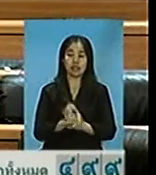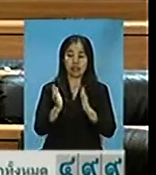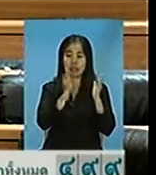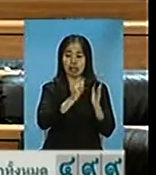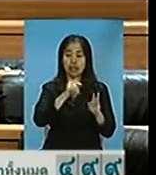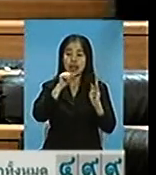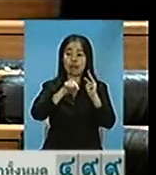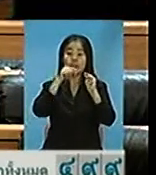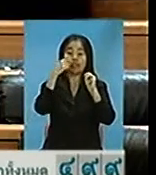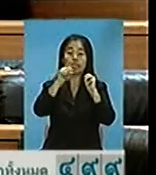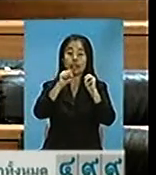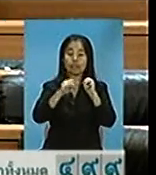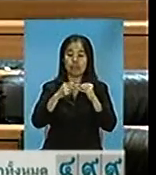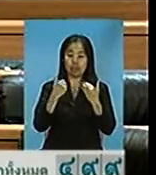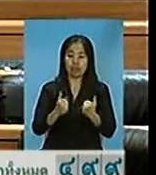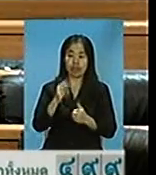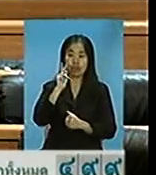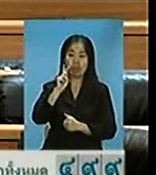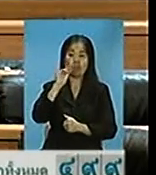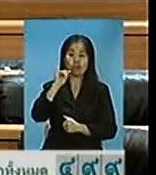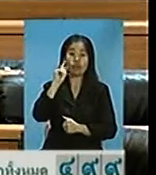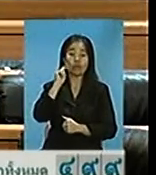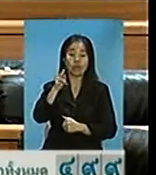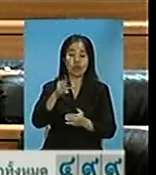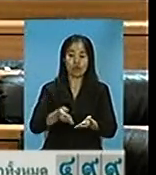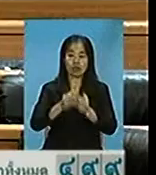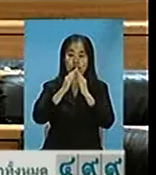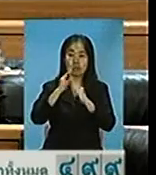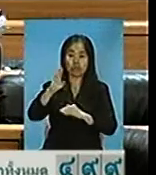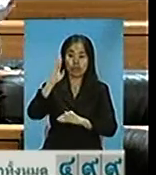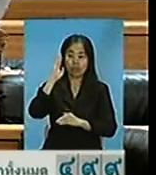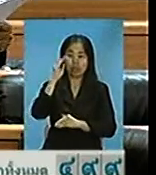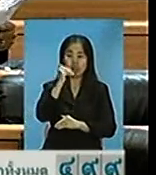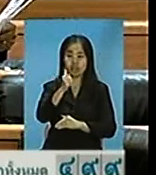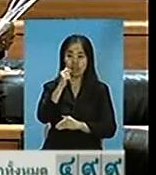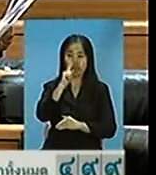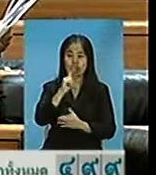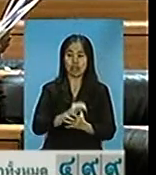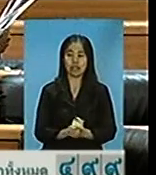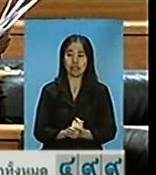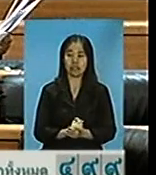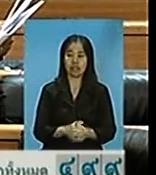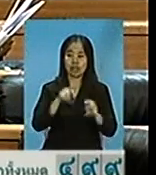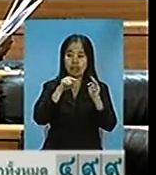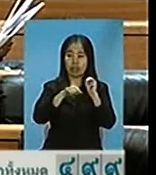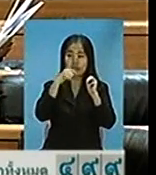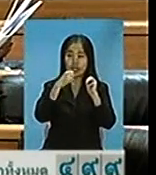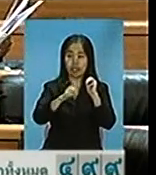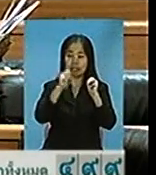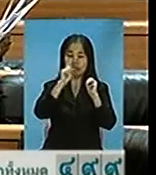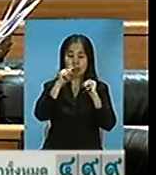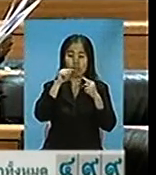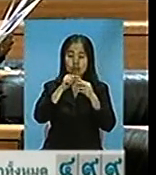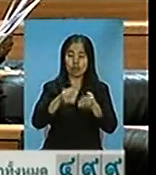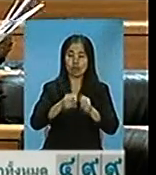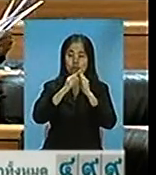กยธ.จะตั้งบริษัทได้ท่านทราบไหมครับ มาตรา10บอกว่ากยธ.สามารถจัดตั้งบ